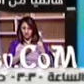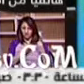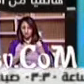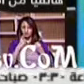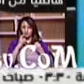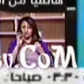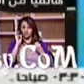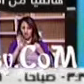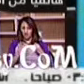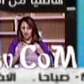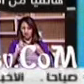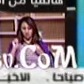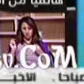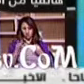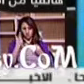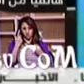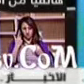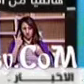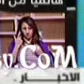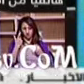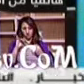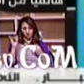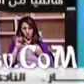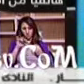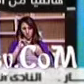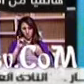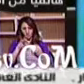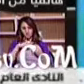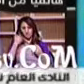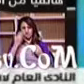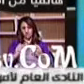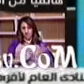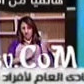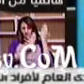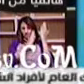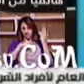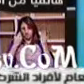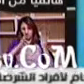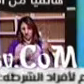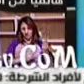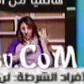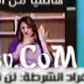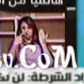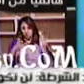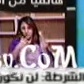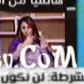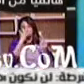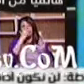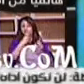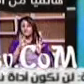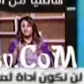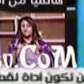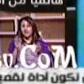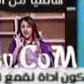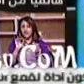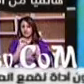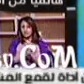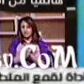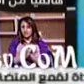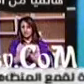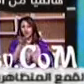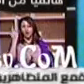تحقيق عاجل لقضيه شهداء الجيش المصري الذين تم اغتيالهم في رمضان الماضي